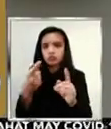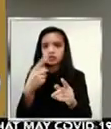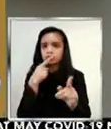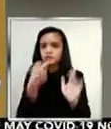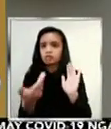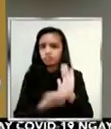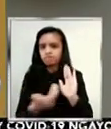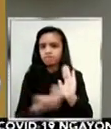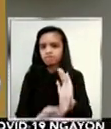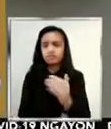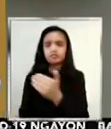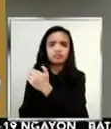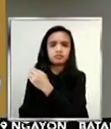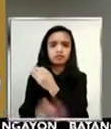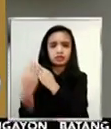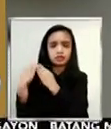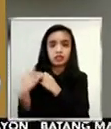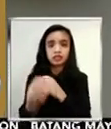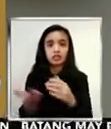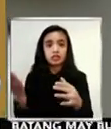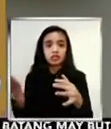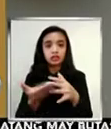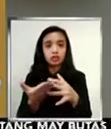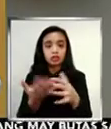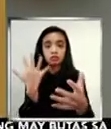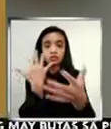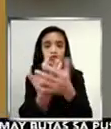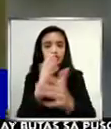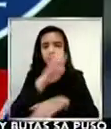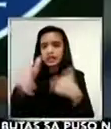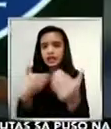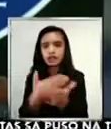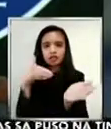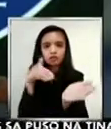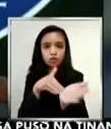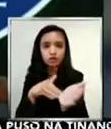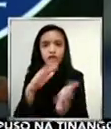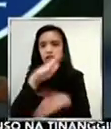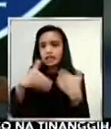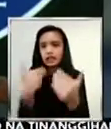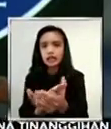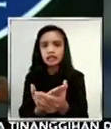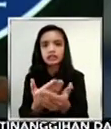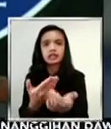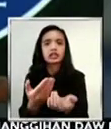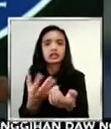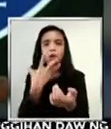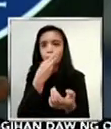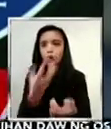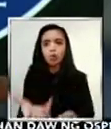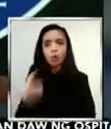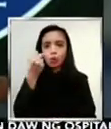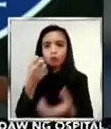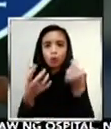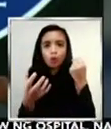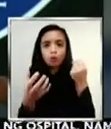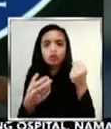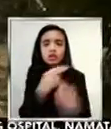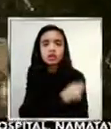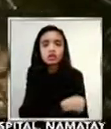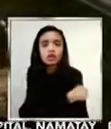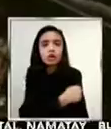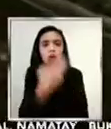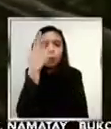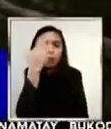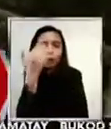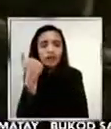natin lahat yung mga doktor, lahat ang may-ari ng ospital na naging dahilan po kaya namatay itong pasyenteng ito. Matapos